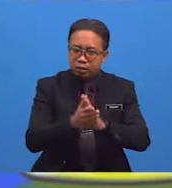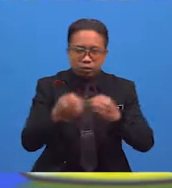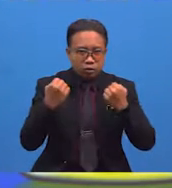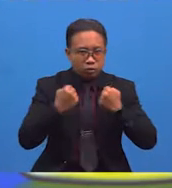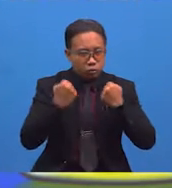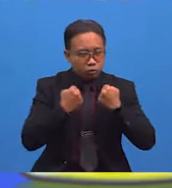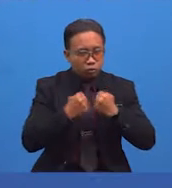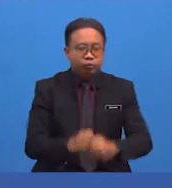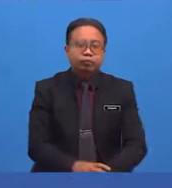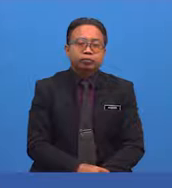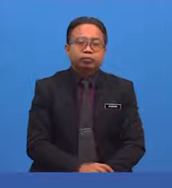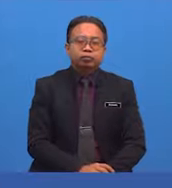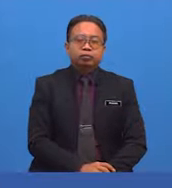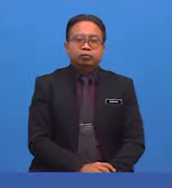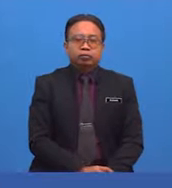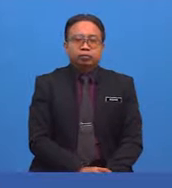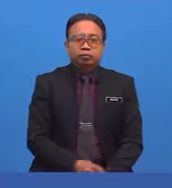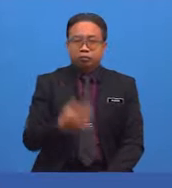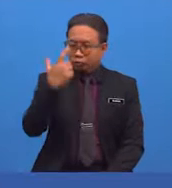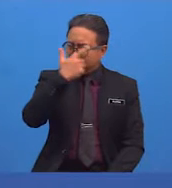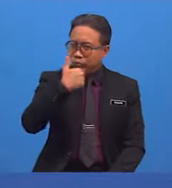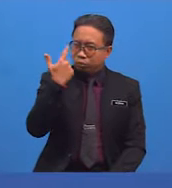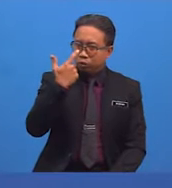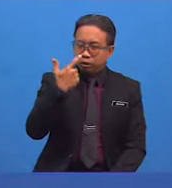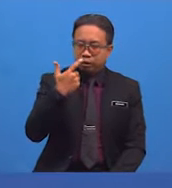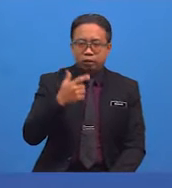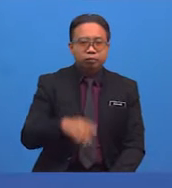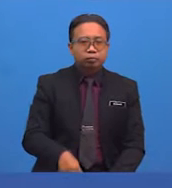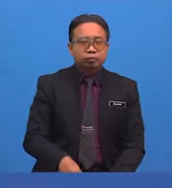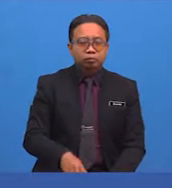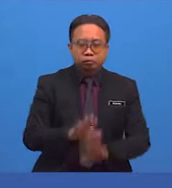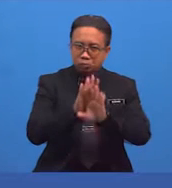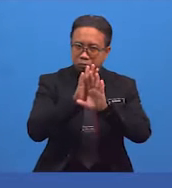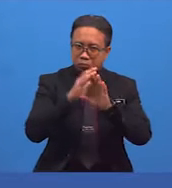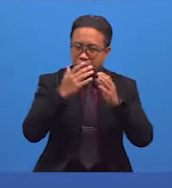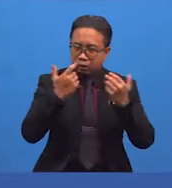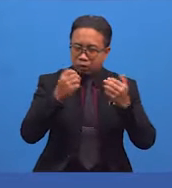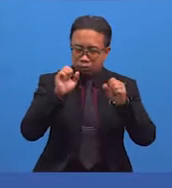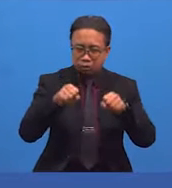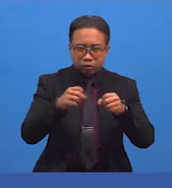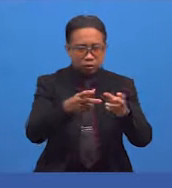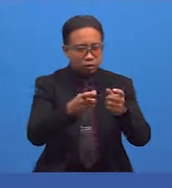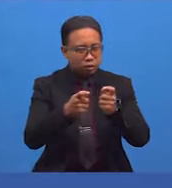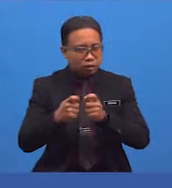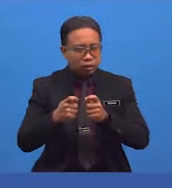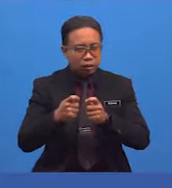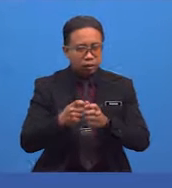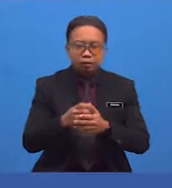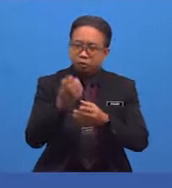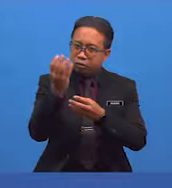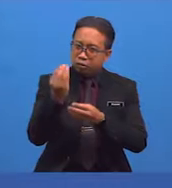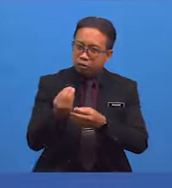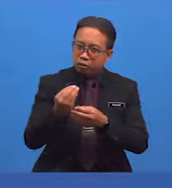menjadi sejuk. Permukaan yang gelap dan kusam merupakan penyerap haba yang lebih